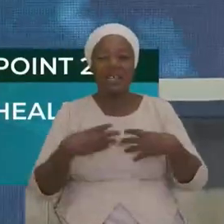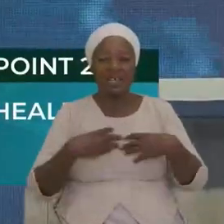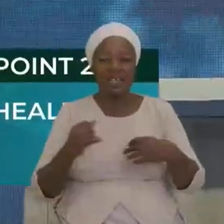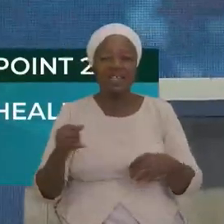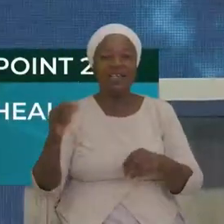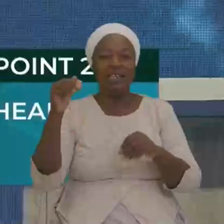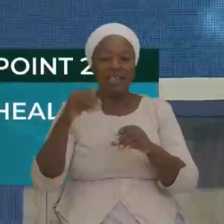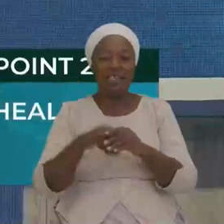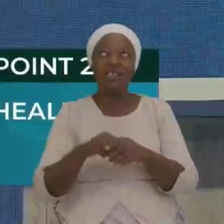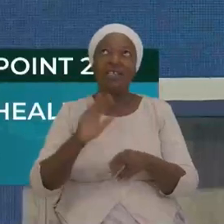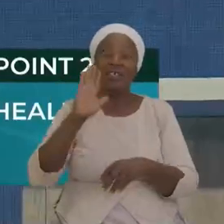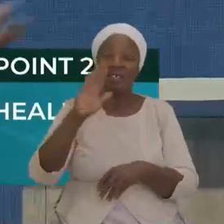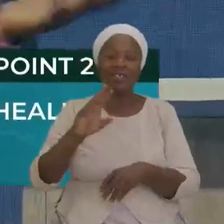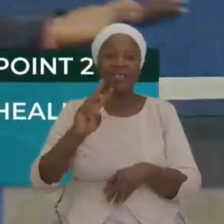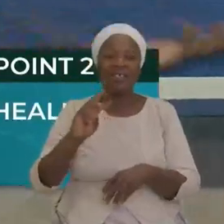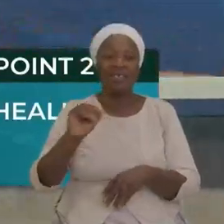ailes.